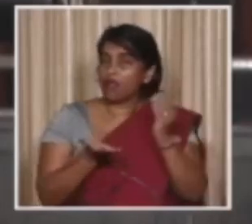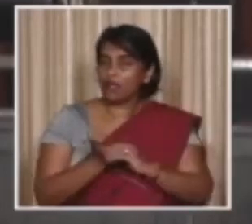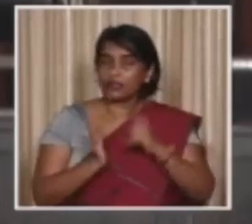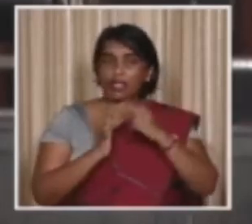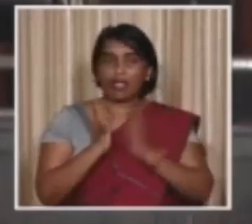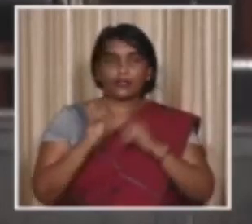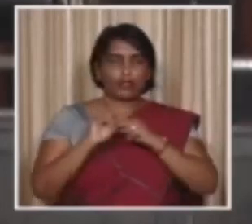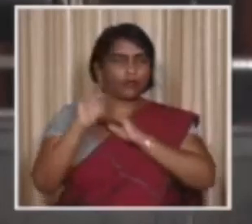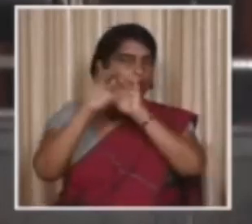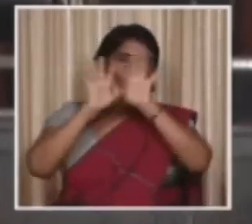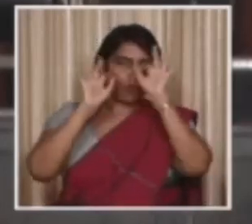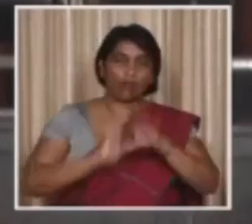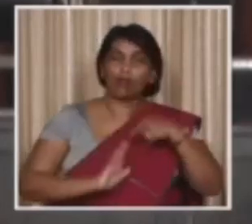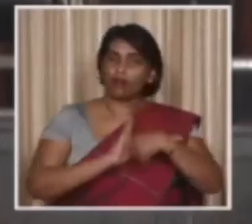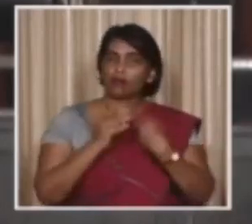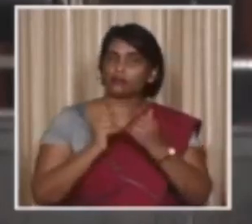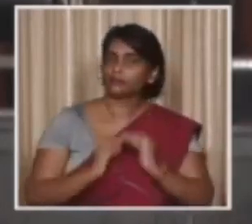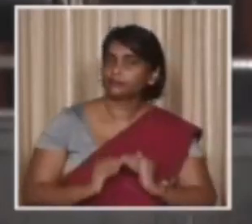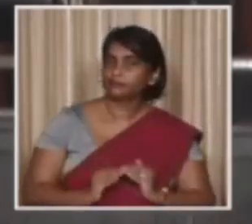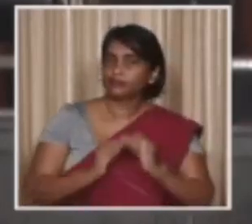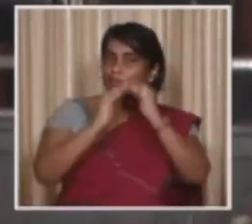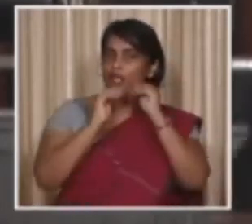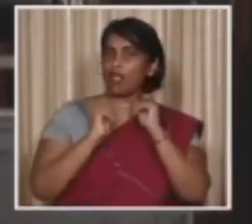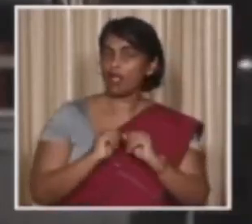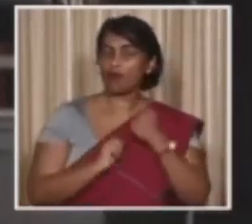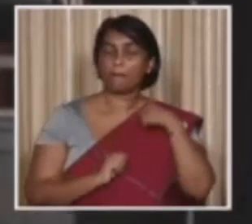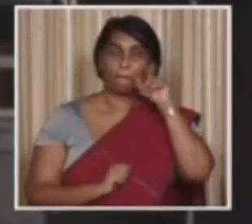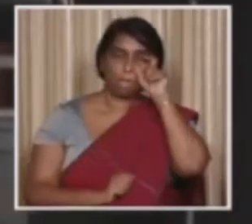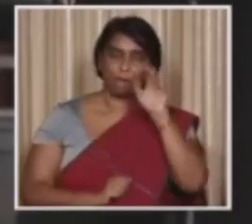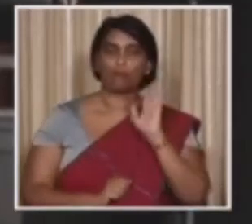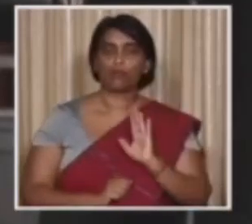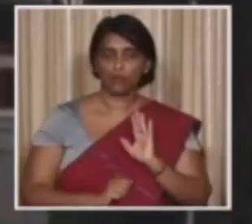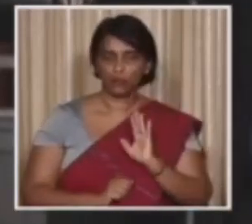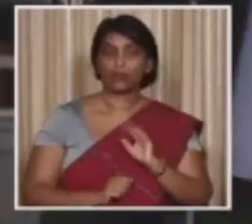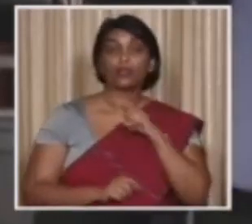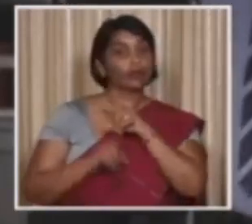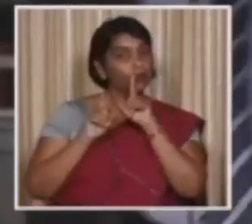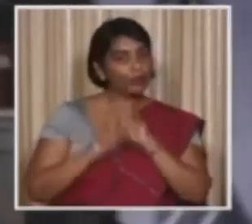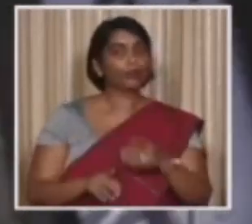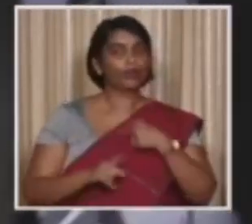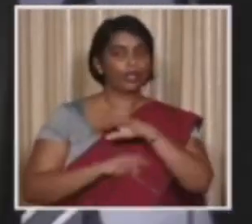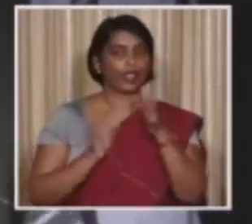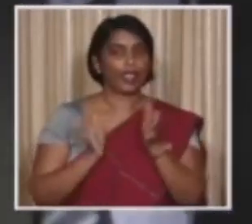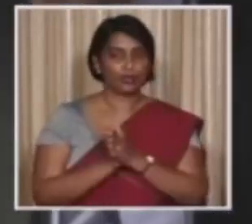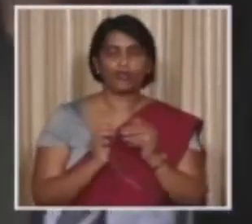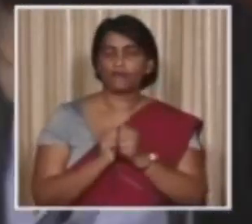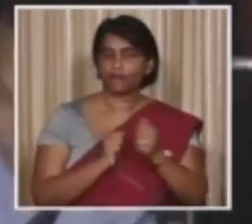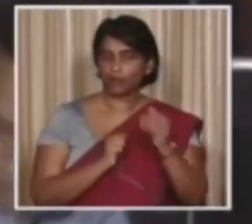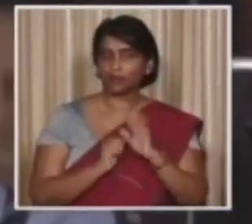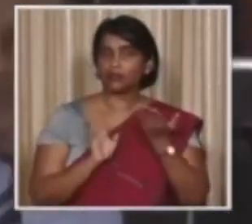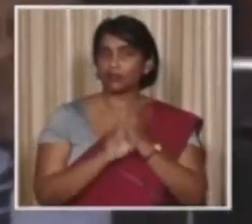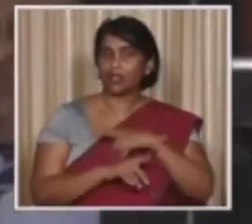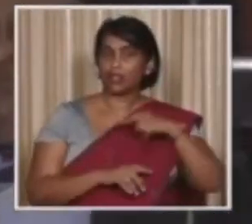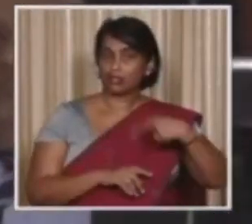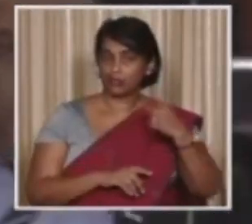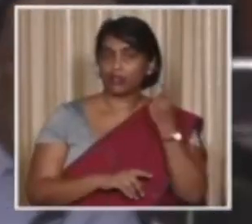නොයා මෙරටේ ආර්ථිකය ගොඩගන්නේ කියන කාරණේ තමයි අපි බලන්න ඕනේ. ඒ වෙනුවෙන් තමයි අපි කතුල වැඩ කරන්න ඕනේ. දැන් පහුගිය දින